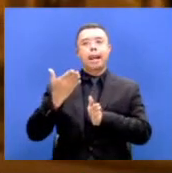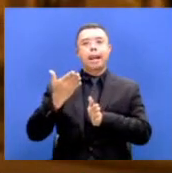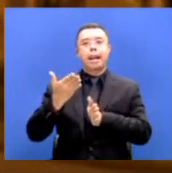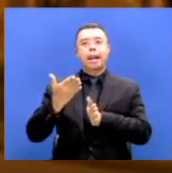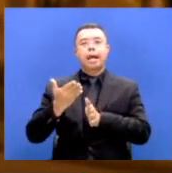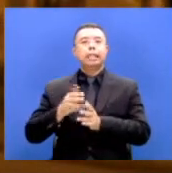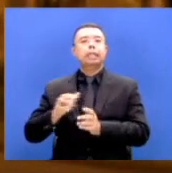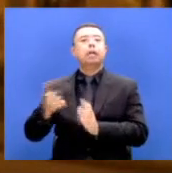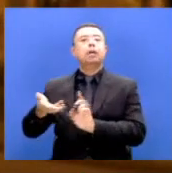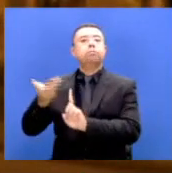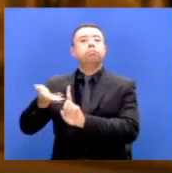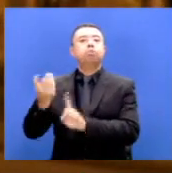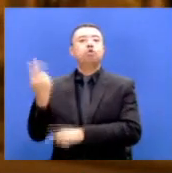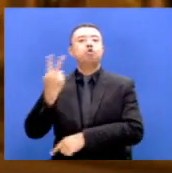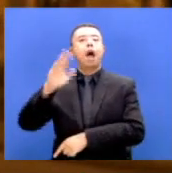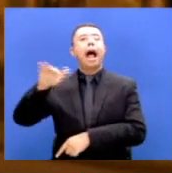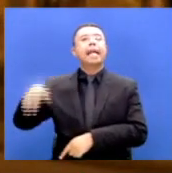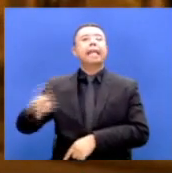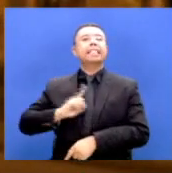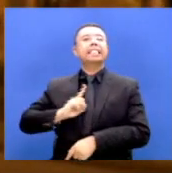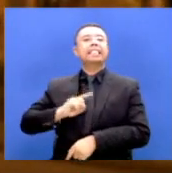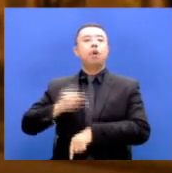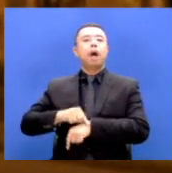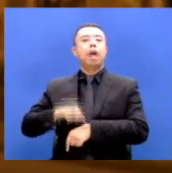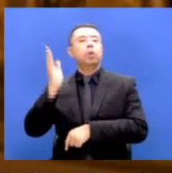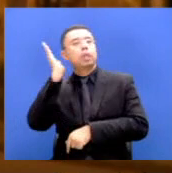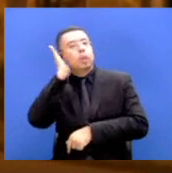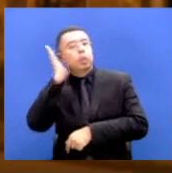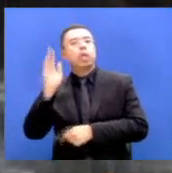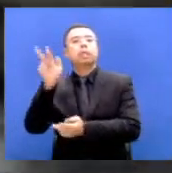tega mencabuli dua anak kandungnya saat tertidur.